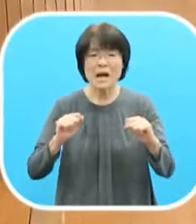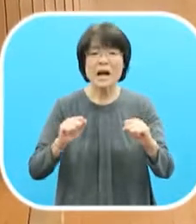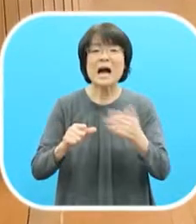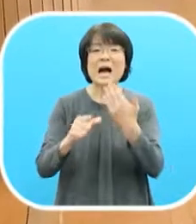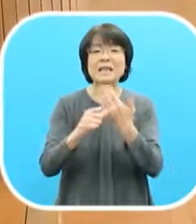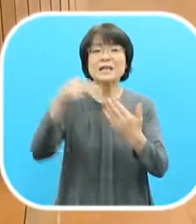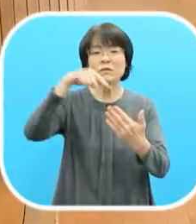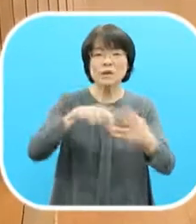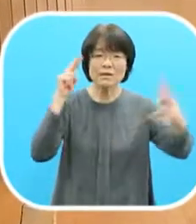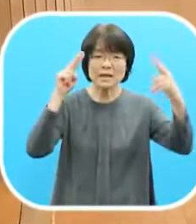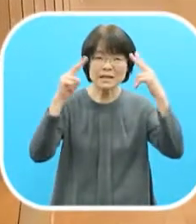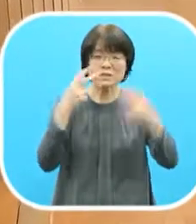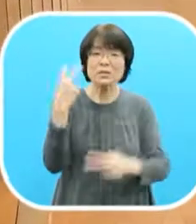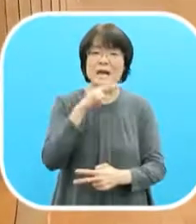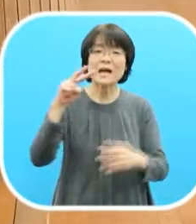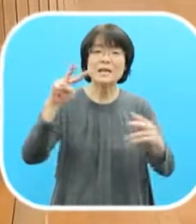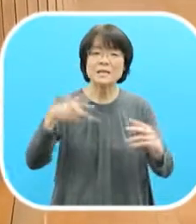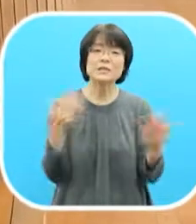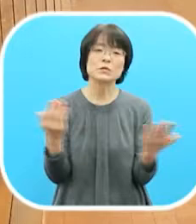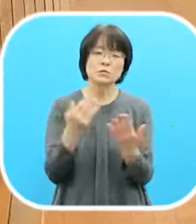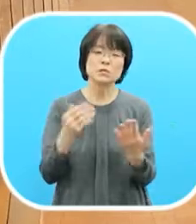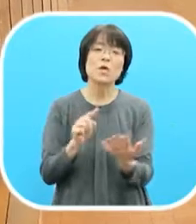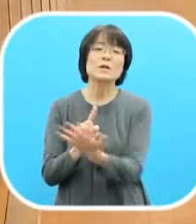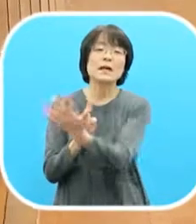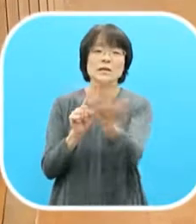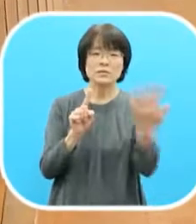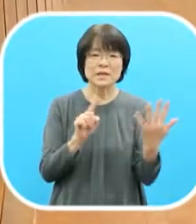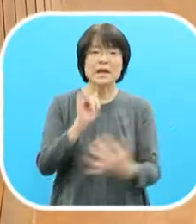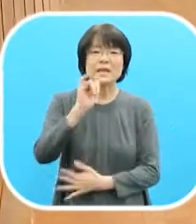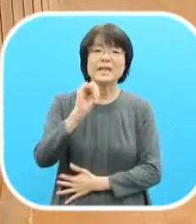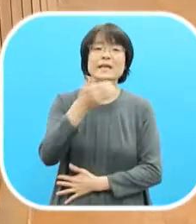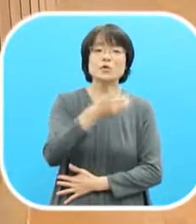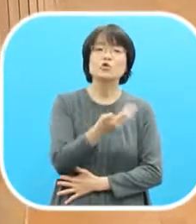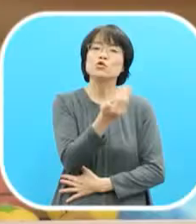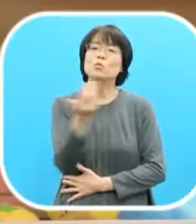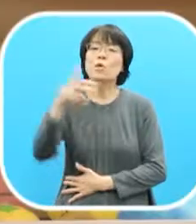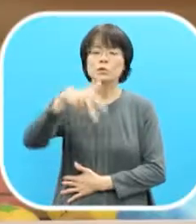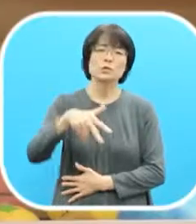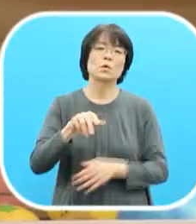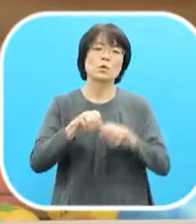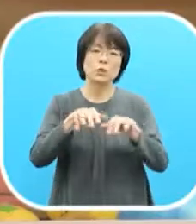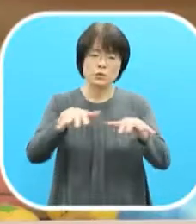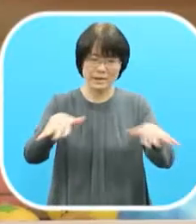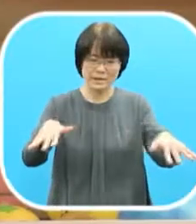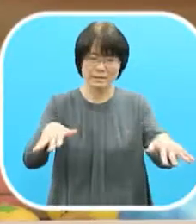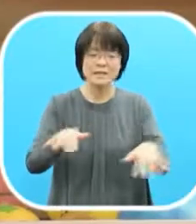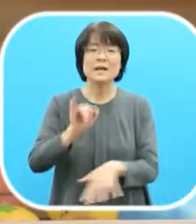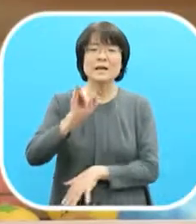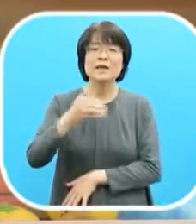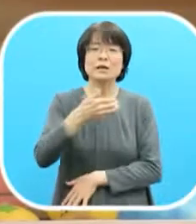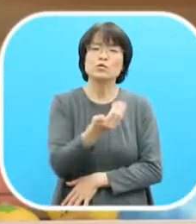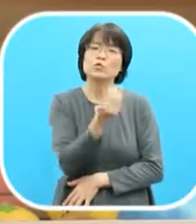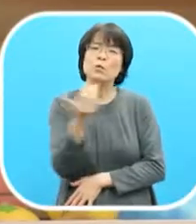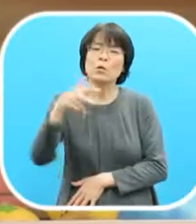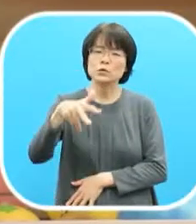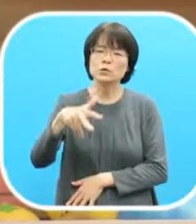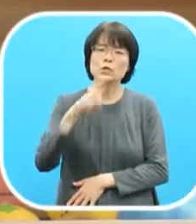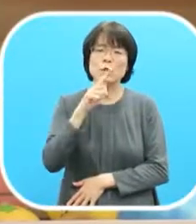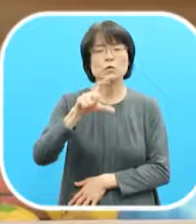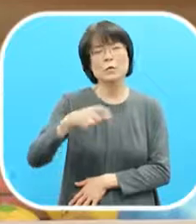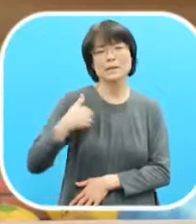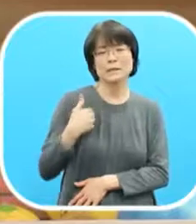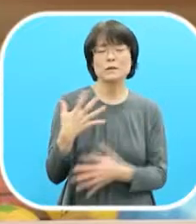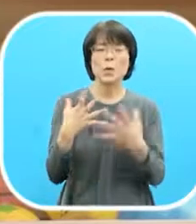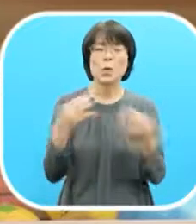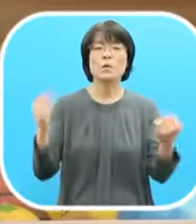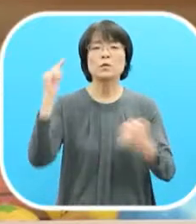県内企業の管理職を対象としたイクボスの普及です。 イクボスという言葉は多分聞いたことない方がほとんどだと